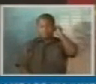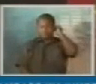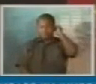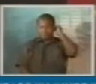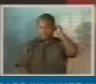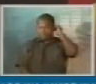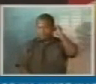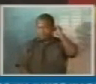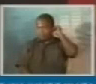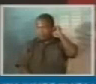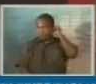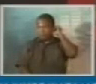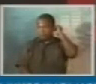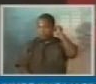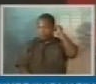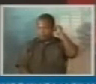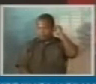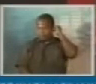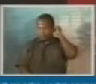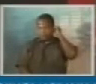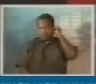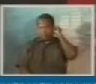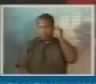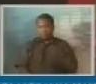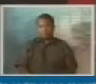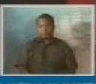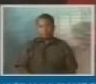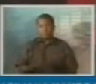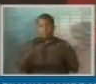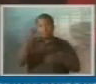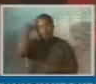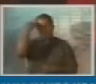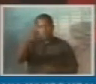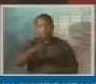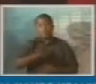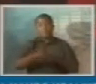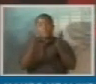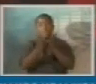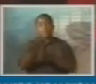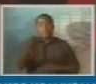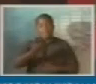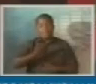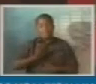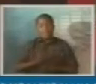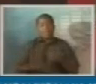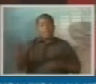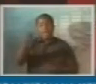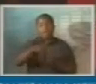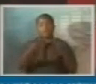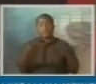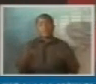Akili gani hiyo? Ni akili mbovu sana hiyo mwenyekiti. Kwa hiyo mheshimiwa mwenyekiti, nataka nishauri,